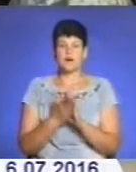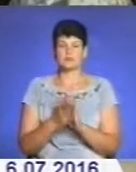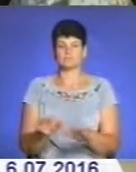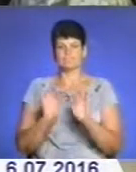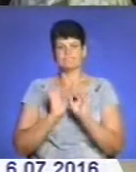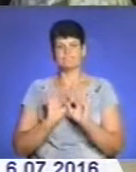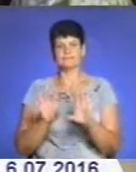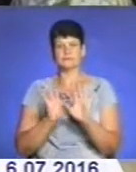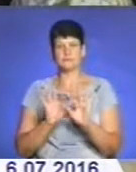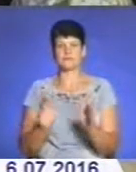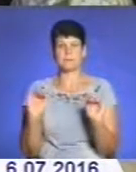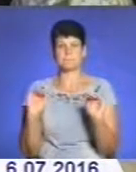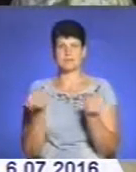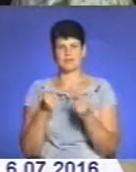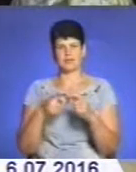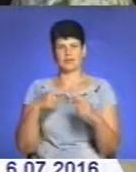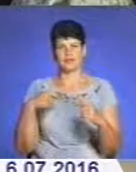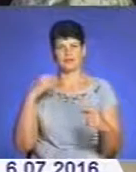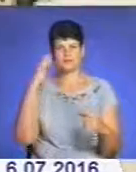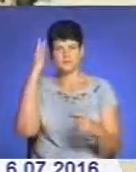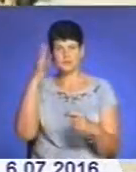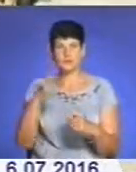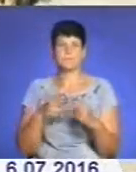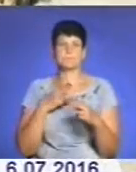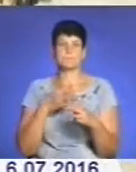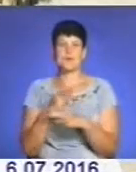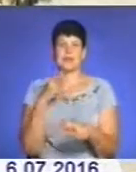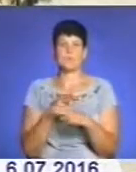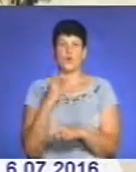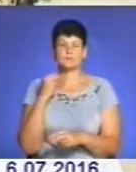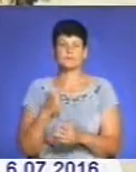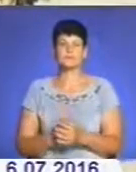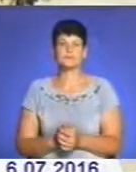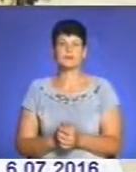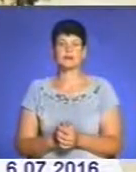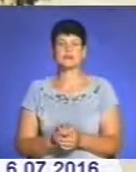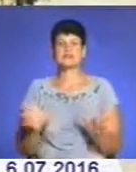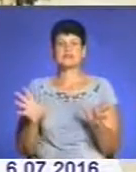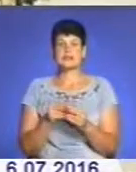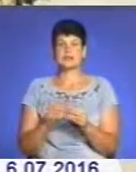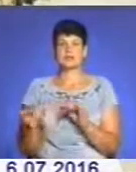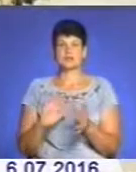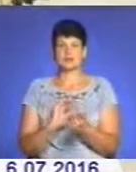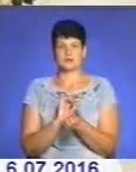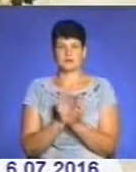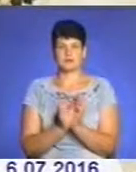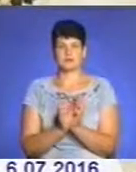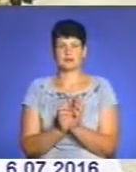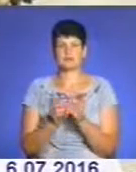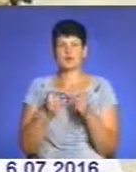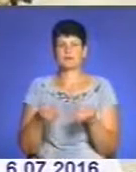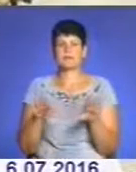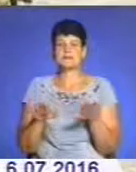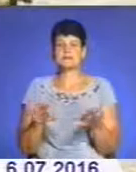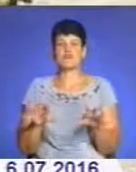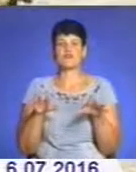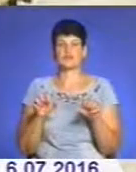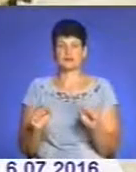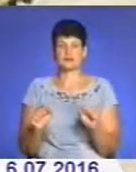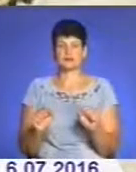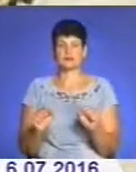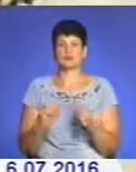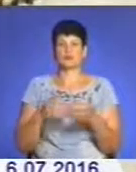роз'яснення, мінімізація бюрократичних перепон. Тісна взаємодія з органами місцевої влади, місцевими самоврядуваннями, які сприяли